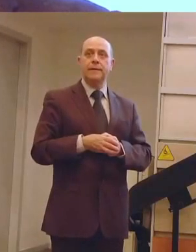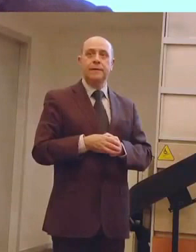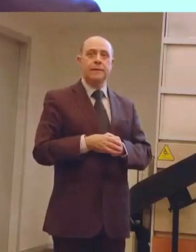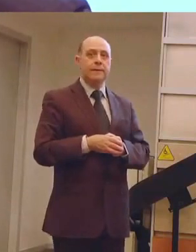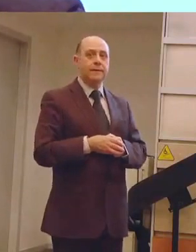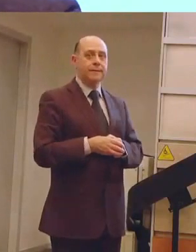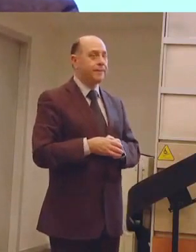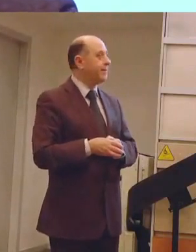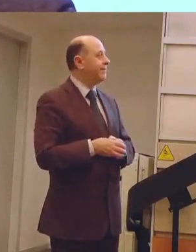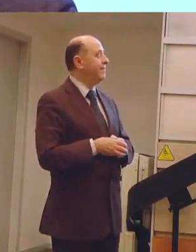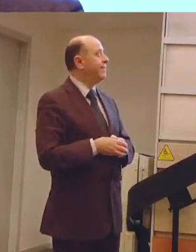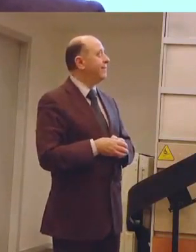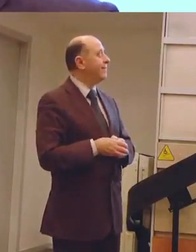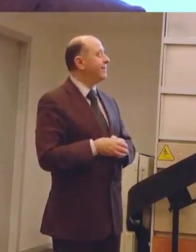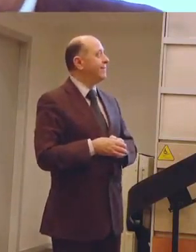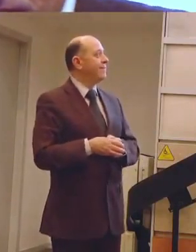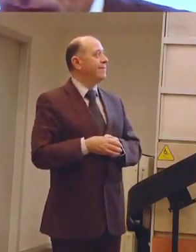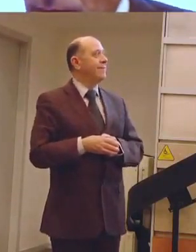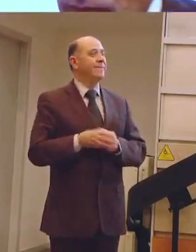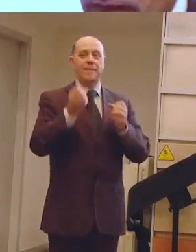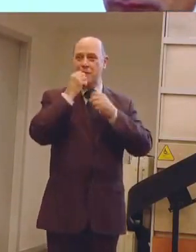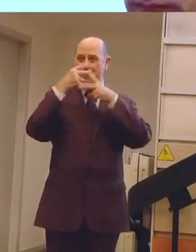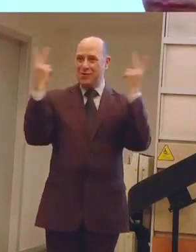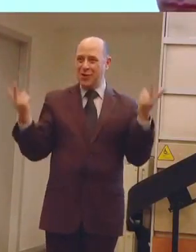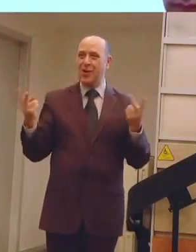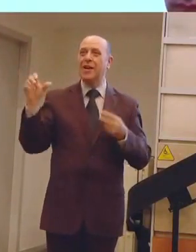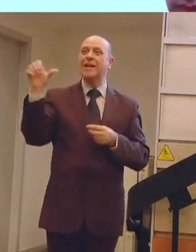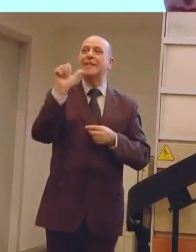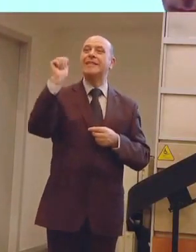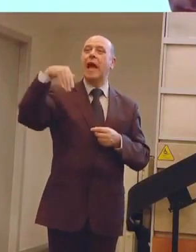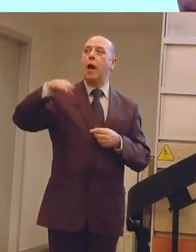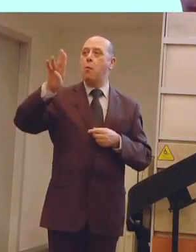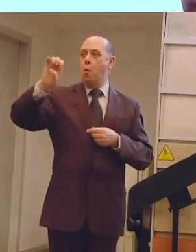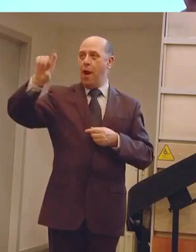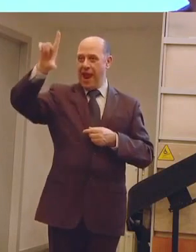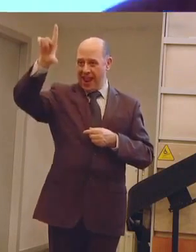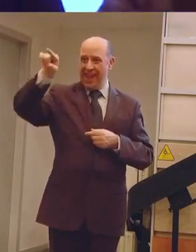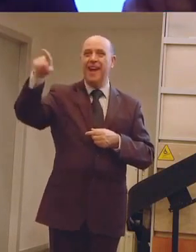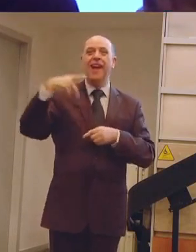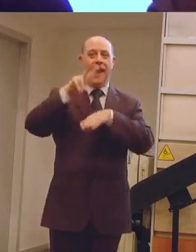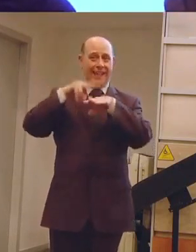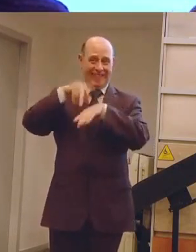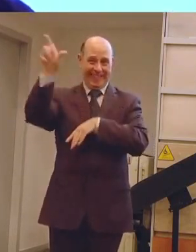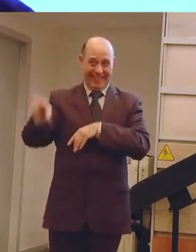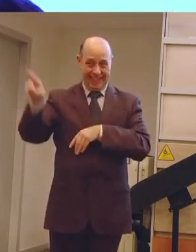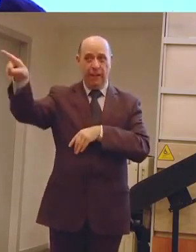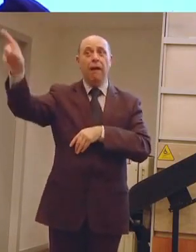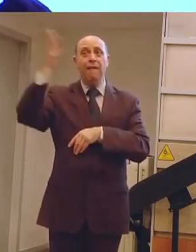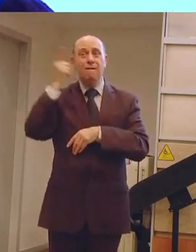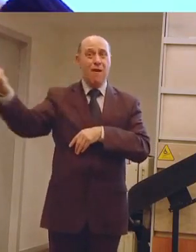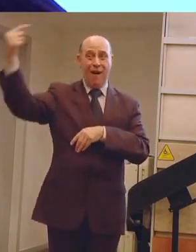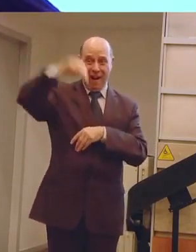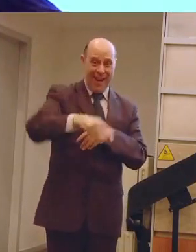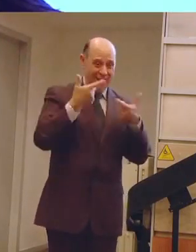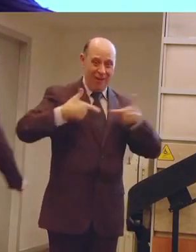Allora buongiorno e Samuel l'ha assistito di cui vi parlerò sarebbe venuto molto volentieri al convegno insieme